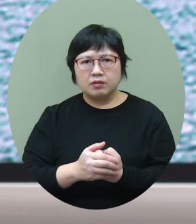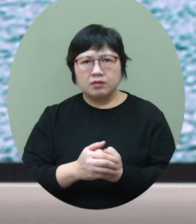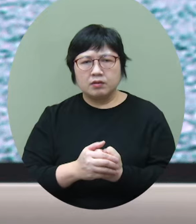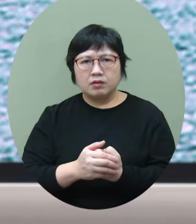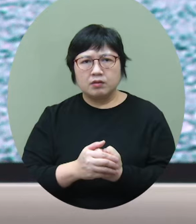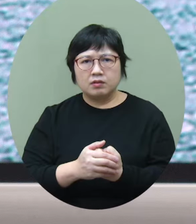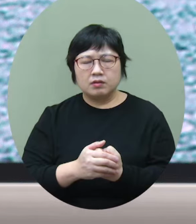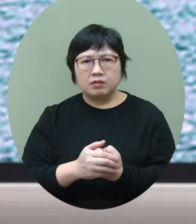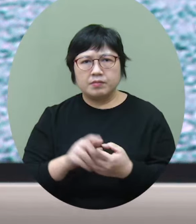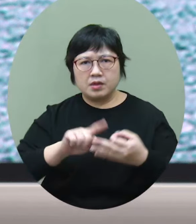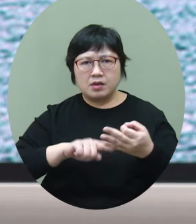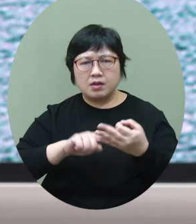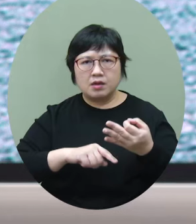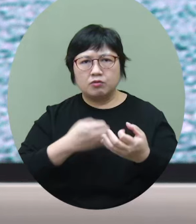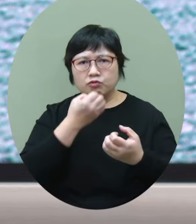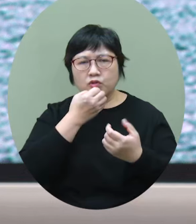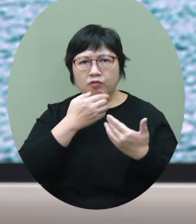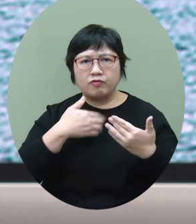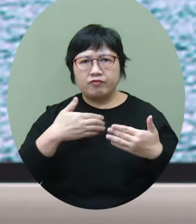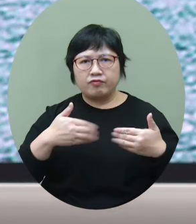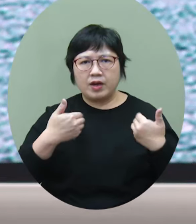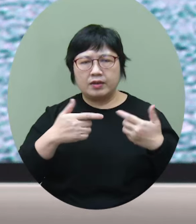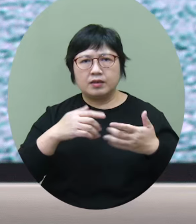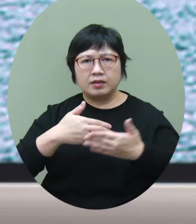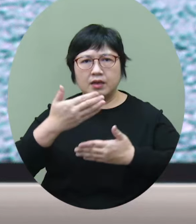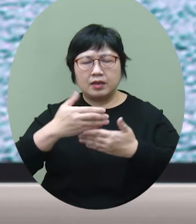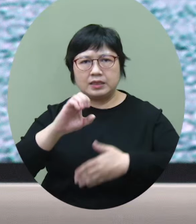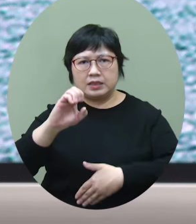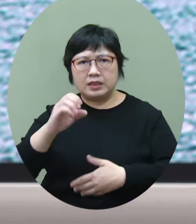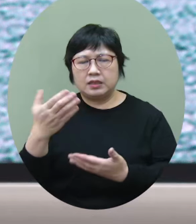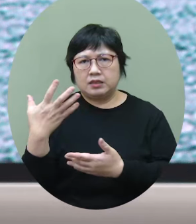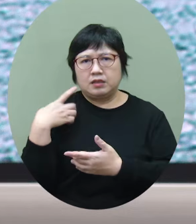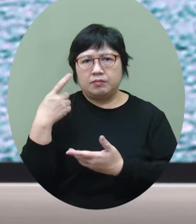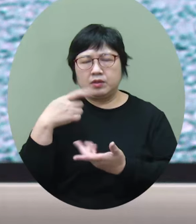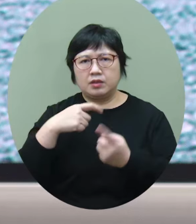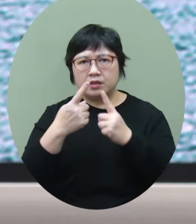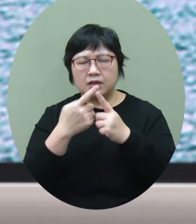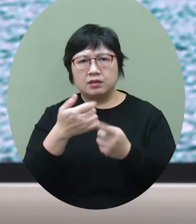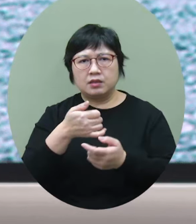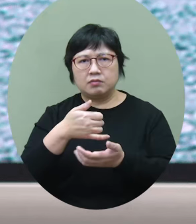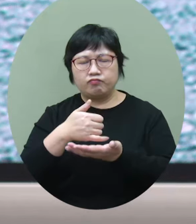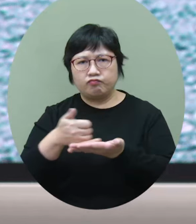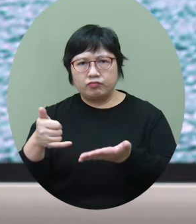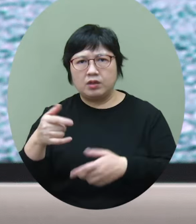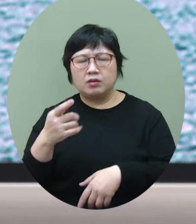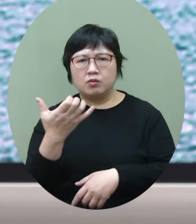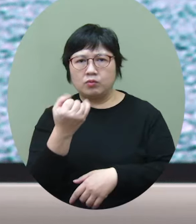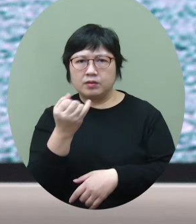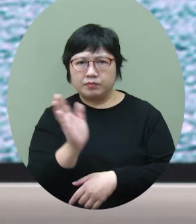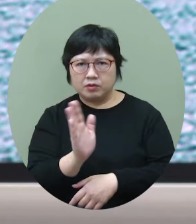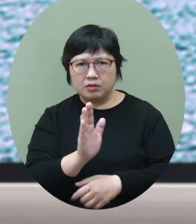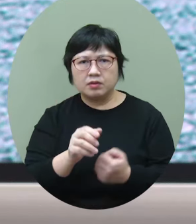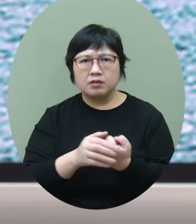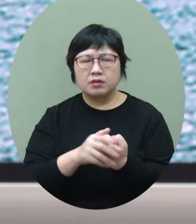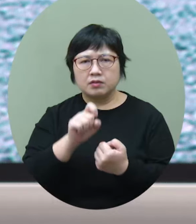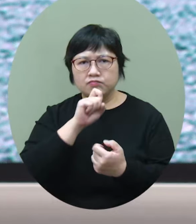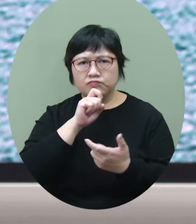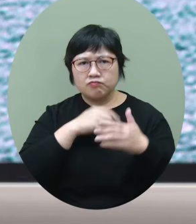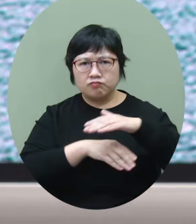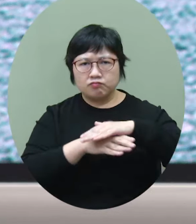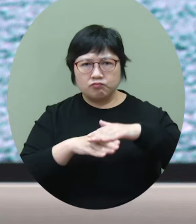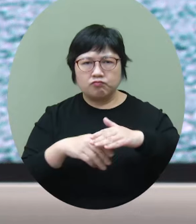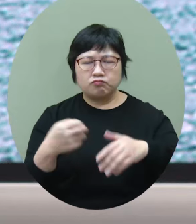發大廈嗰度就 C 座就琴日就撤離咗60人度啦。咁仲有幾個單位咧，我哋都要